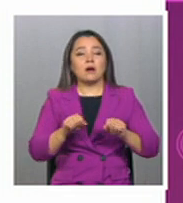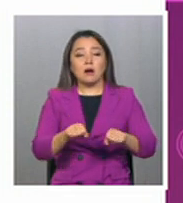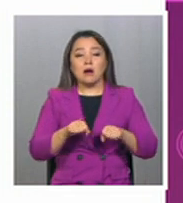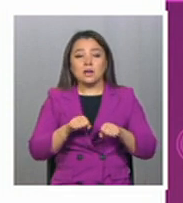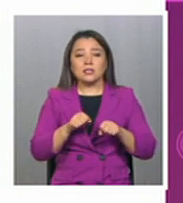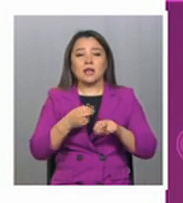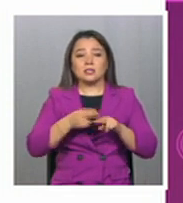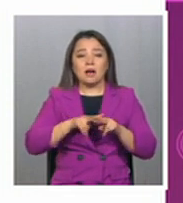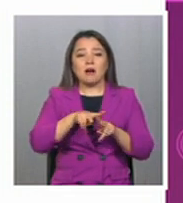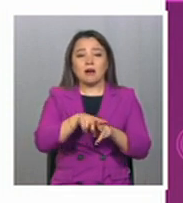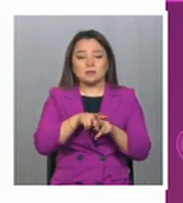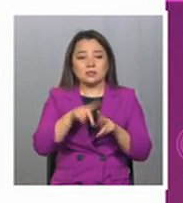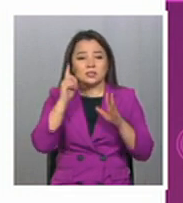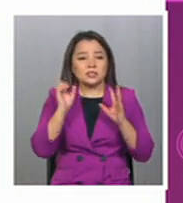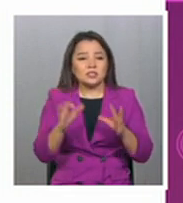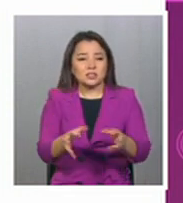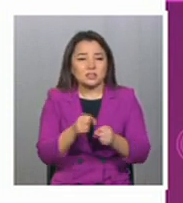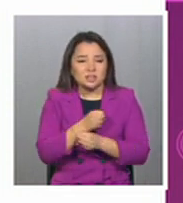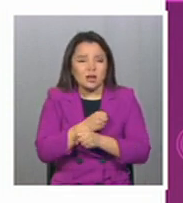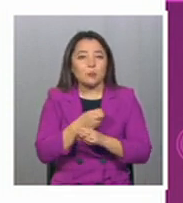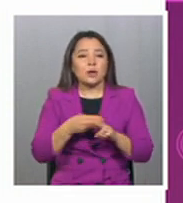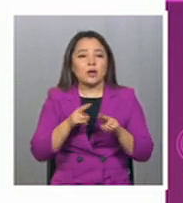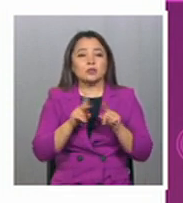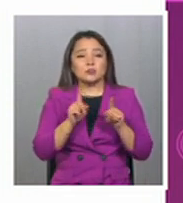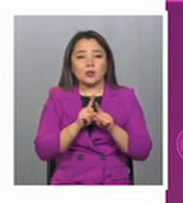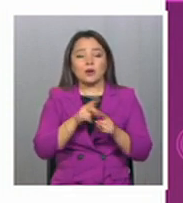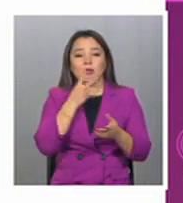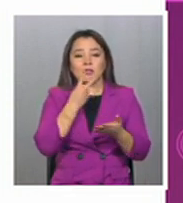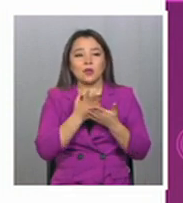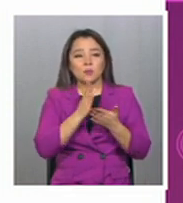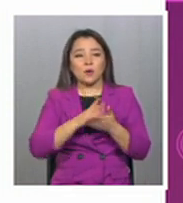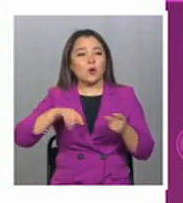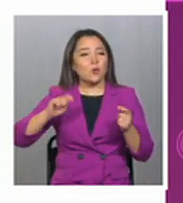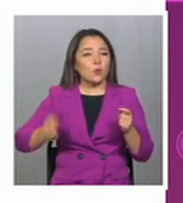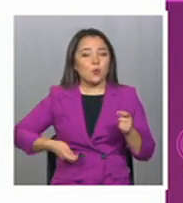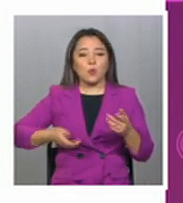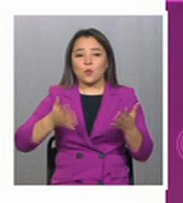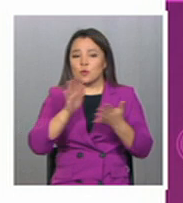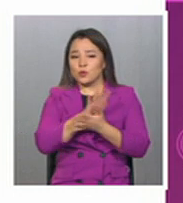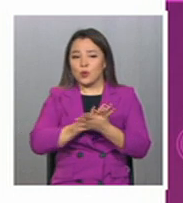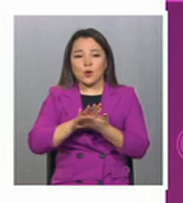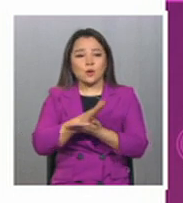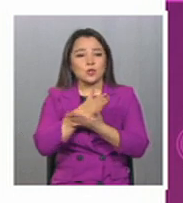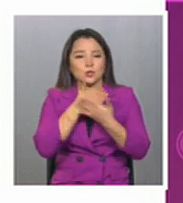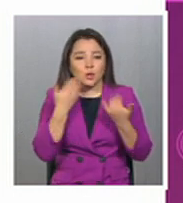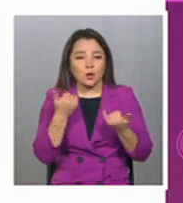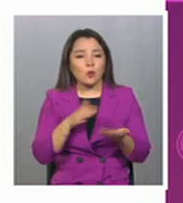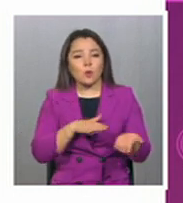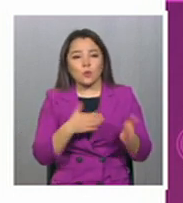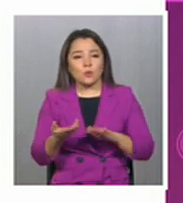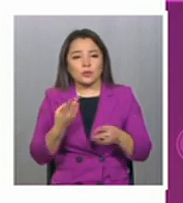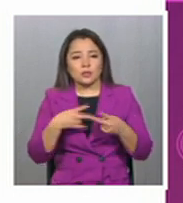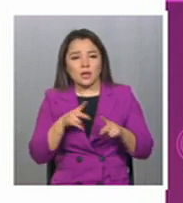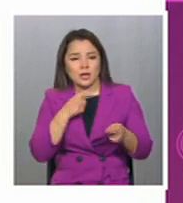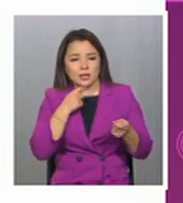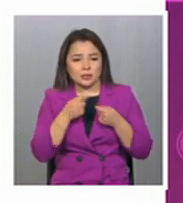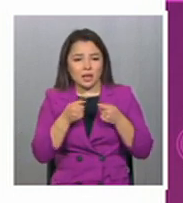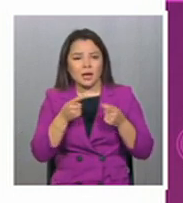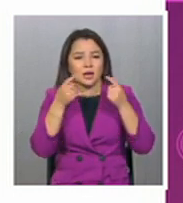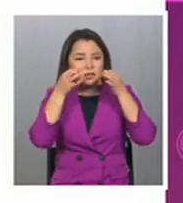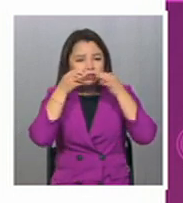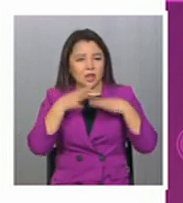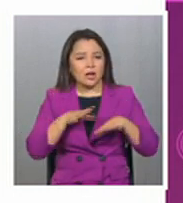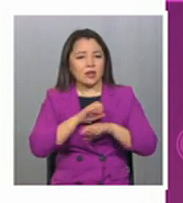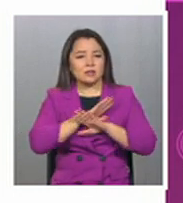қалды қарсып, тізгін жоқ сол қолдағы, қамшым жоқ оң қолдағы. Құламасам болғаны, жыламасам